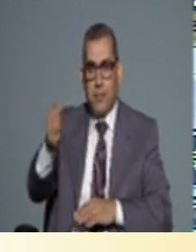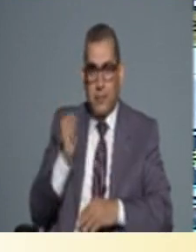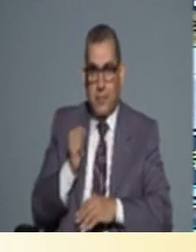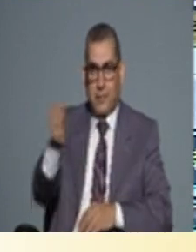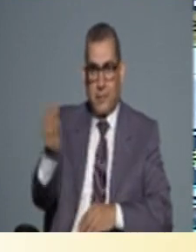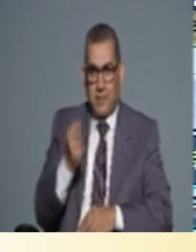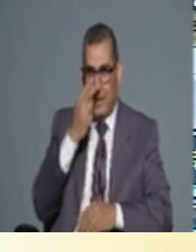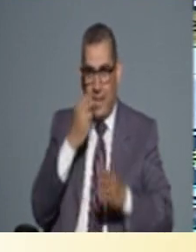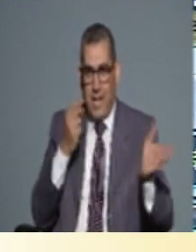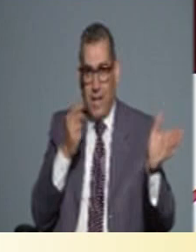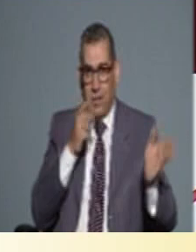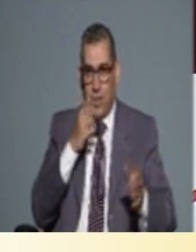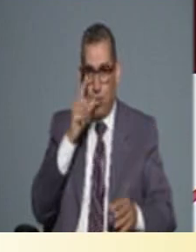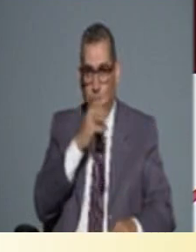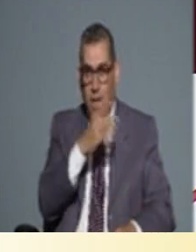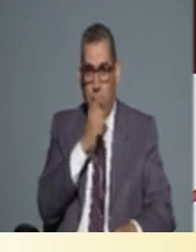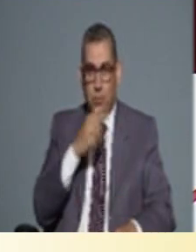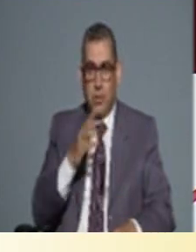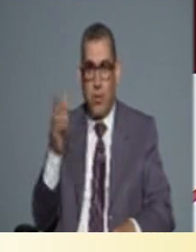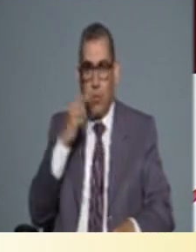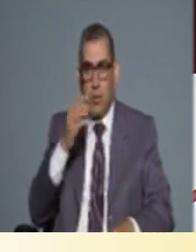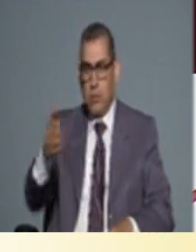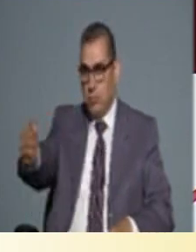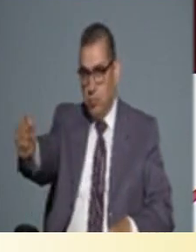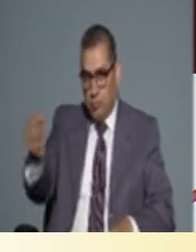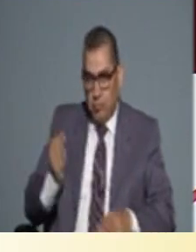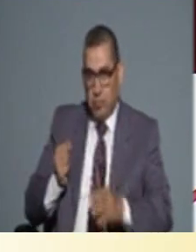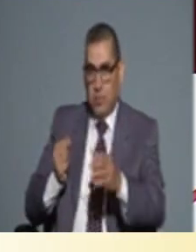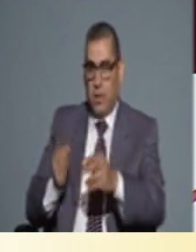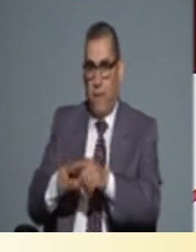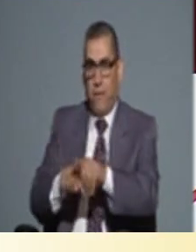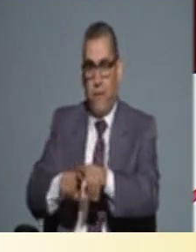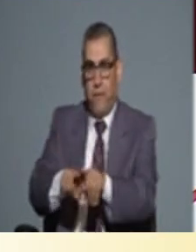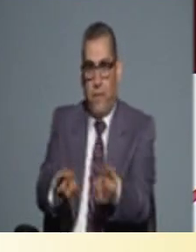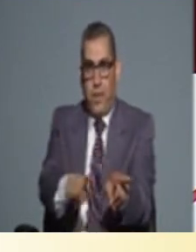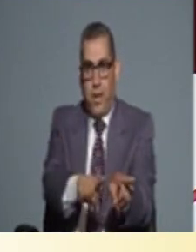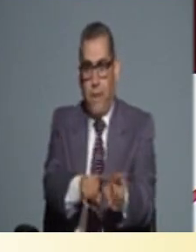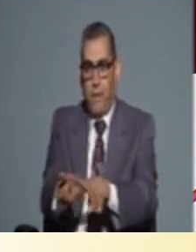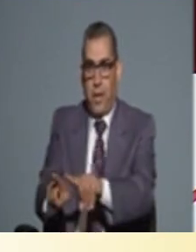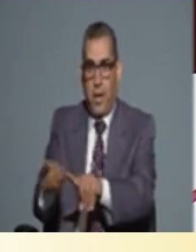تاني التحويله تقفل عشان القطر يعدي، ممكن تزجن ما يفتحش القطر يكمل على طول ينزل على الارض.